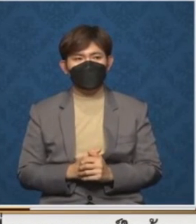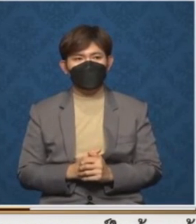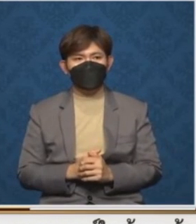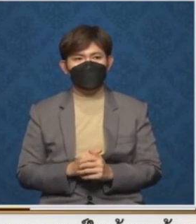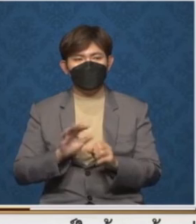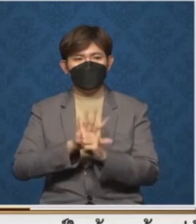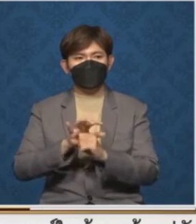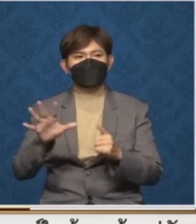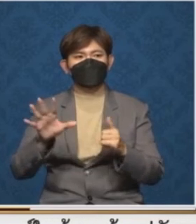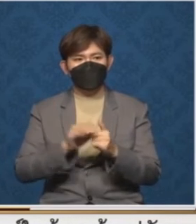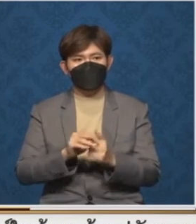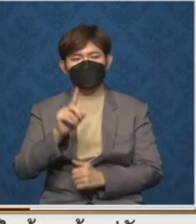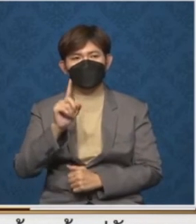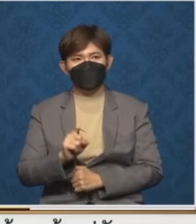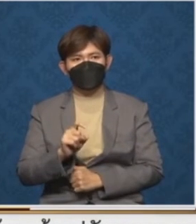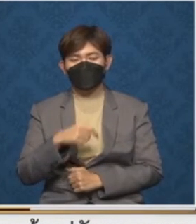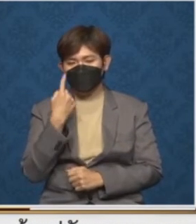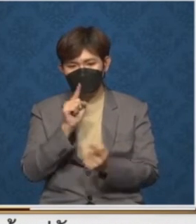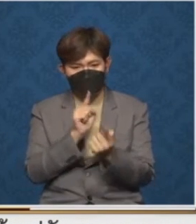พัธที่สุละครั ไปดูครับ